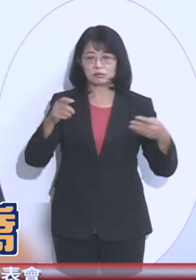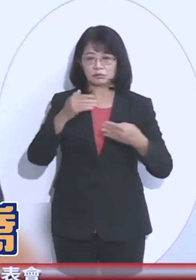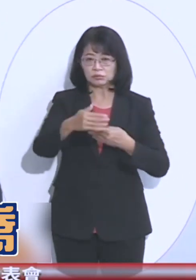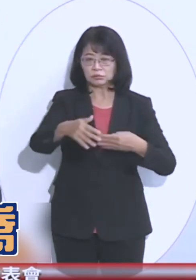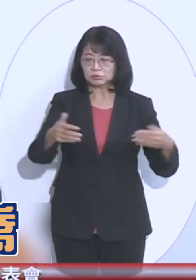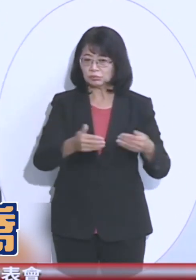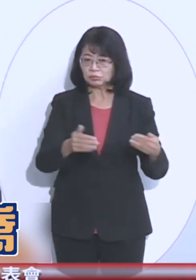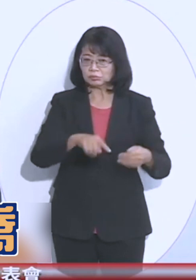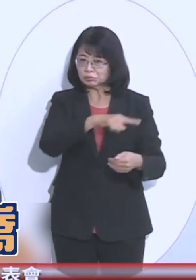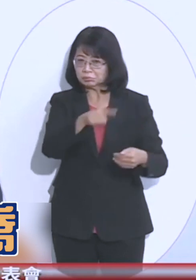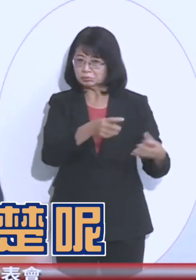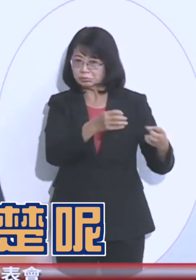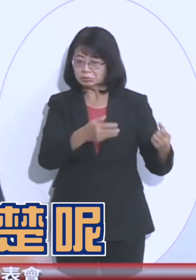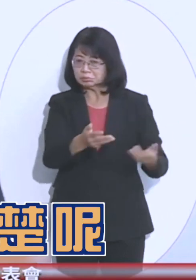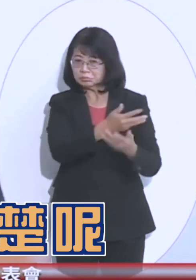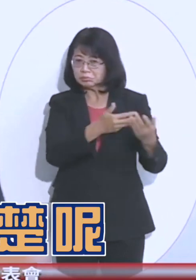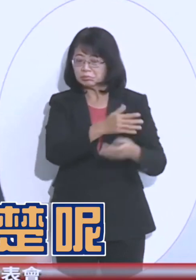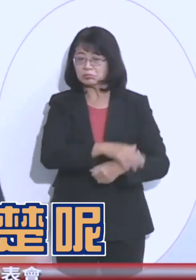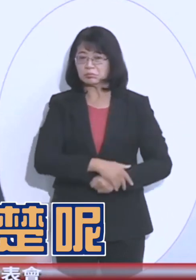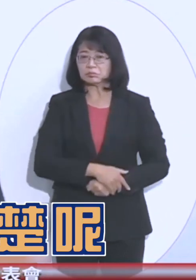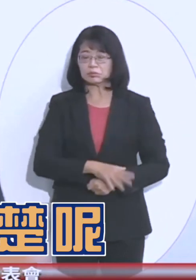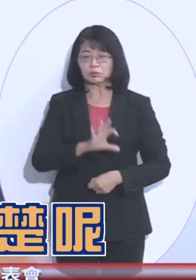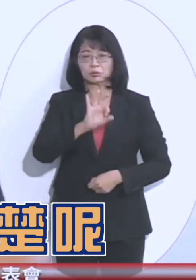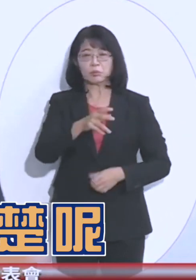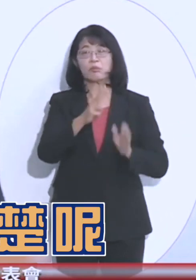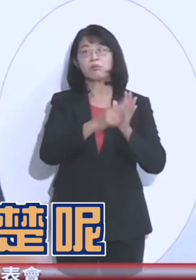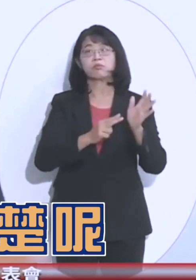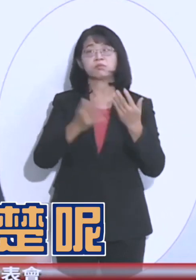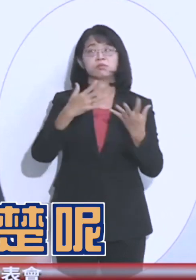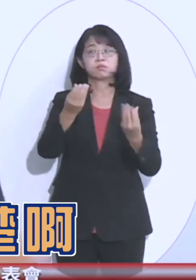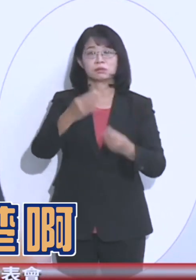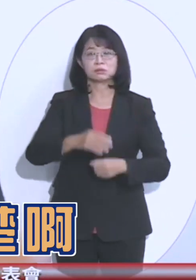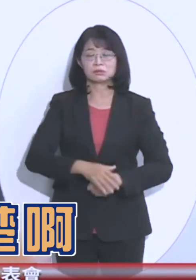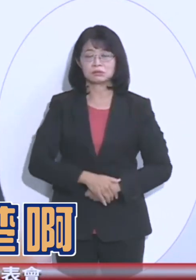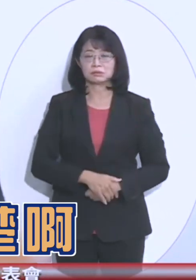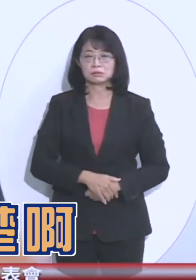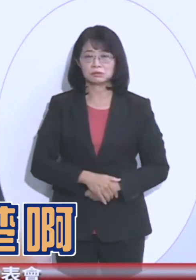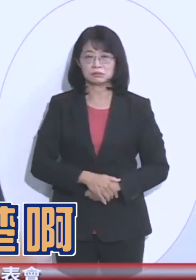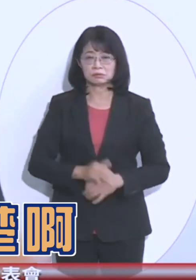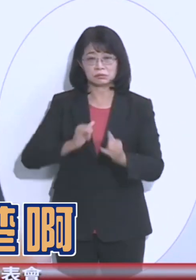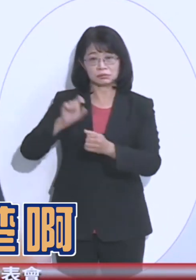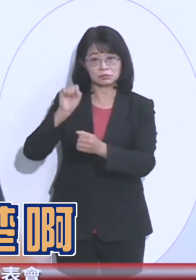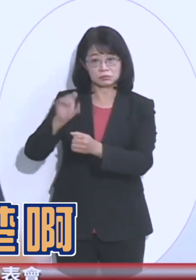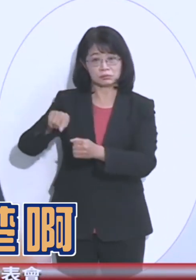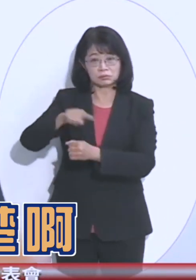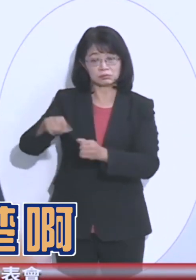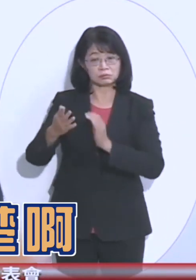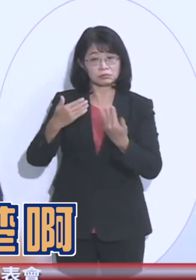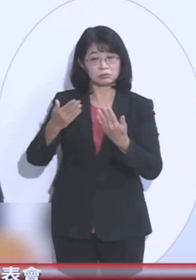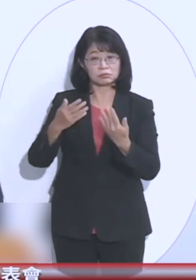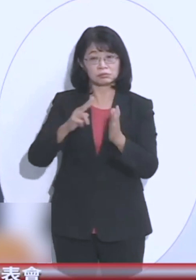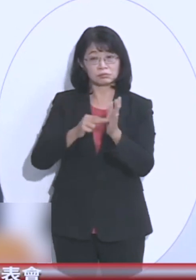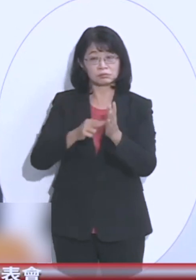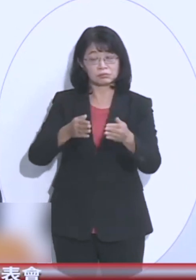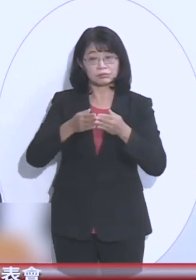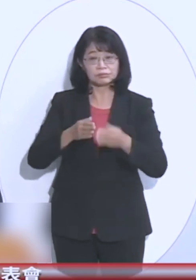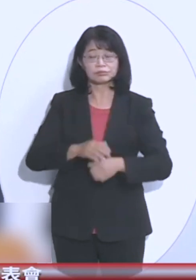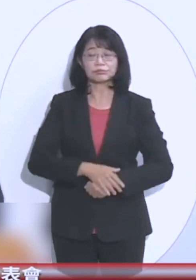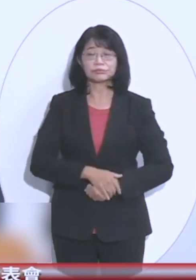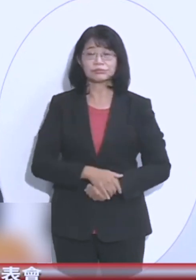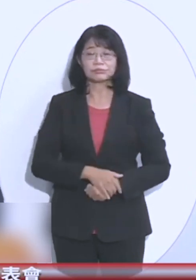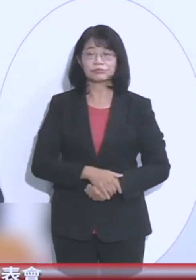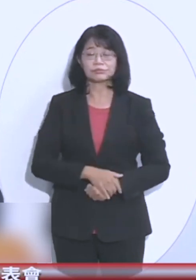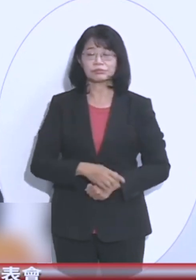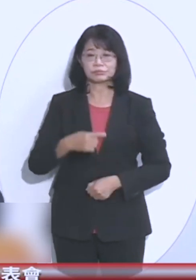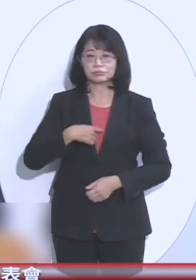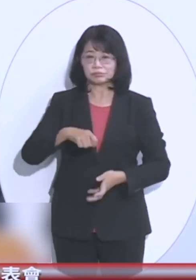瞧，你为啥物无要说清楚呢？甲市民报告清楚啊！所以，